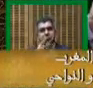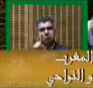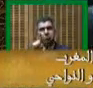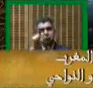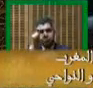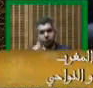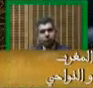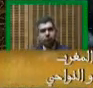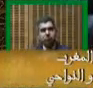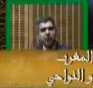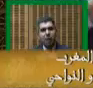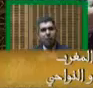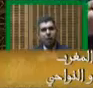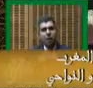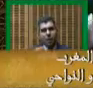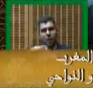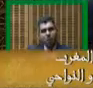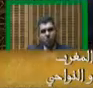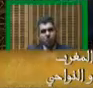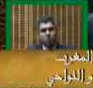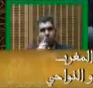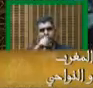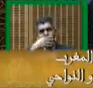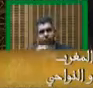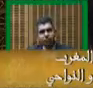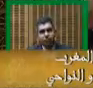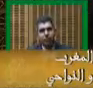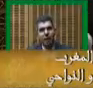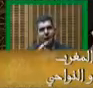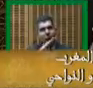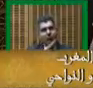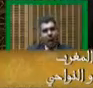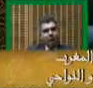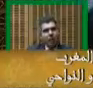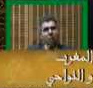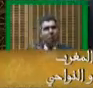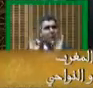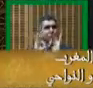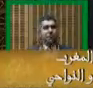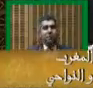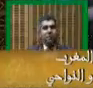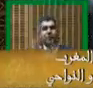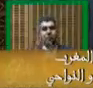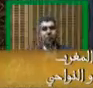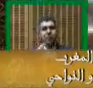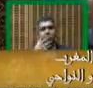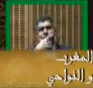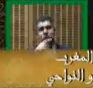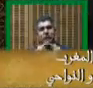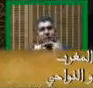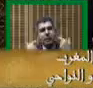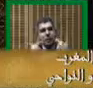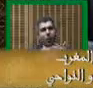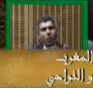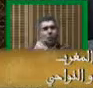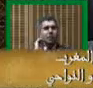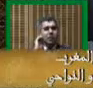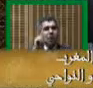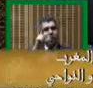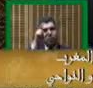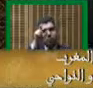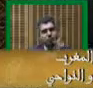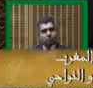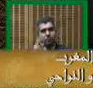في شكله، في هندامه، في ملبسه، في سلوكاته، في طريقة استقباله، في بشاشته، في كل شيء.